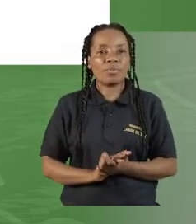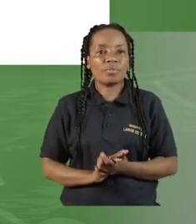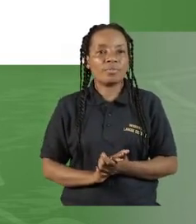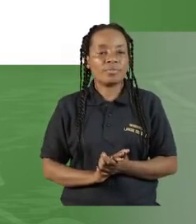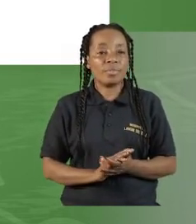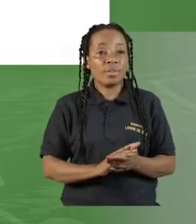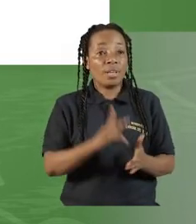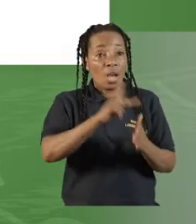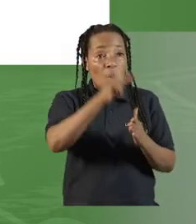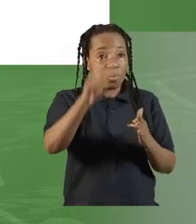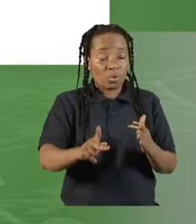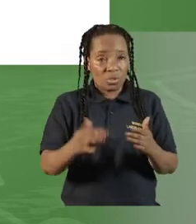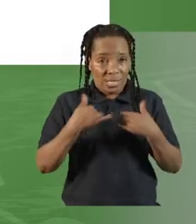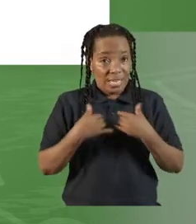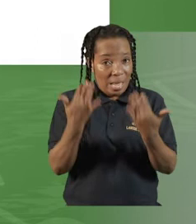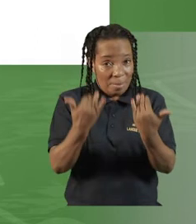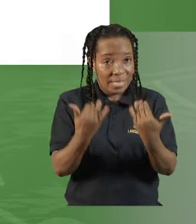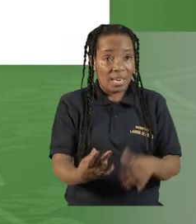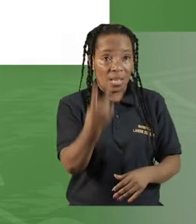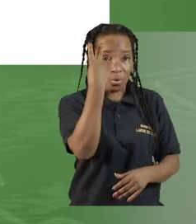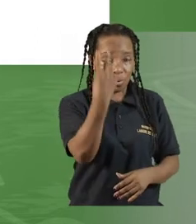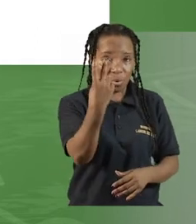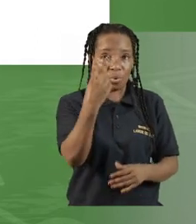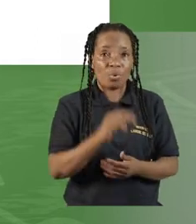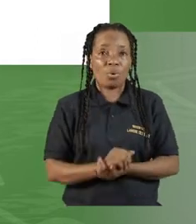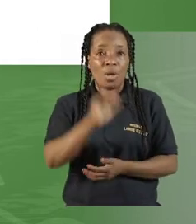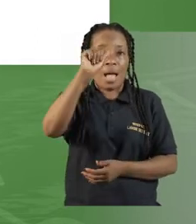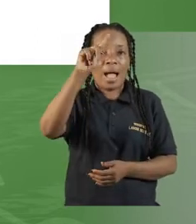des produits, il y a maintenant deux atomes de cuivre.